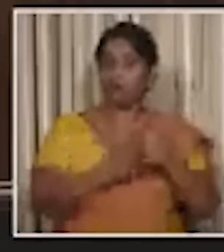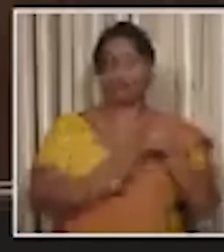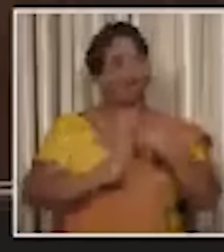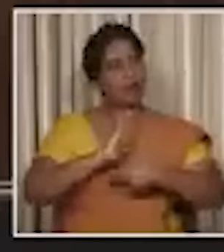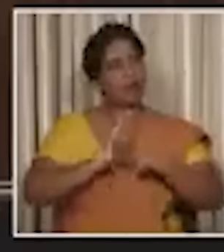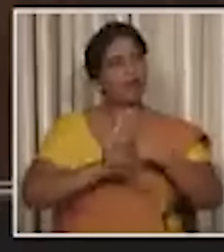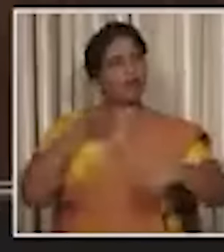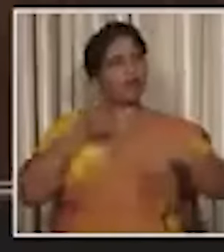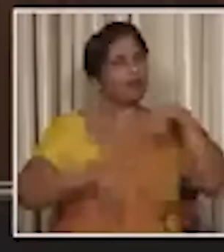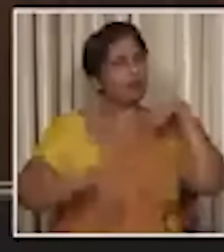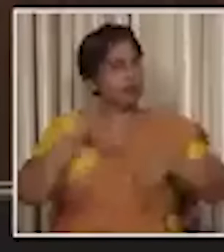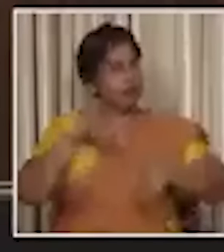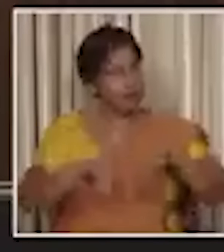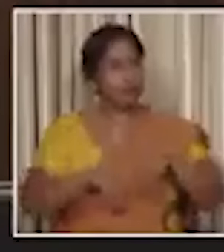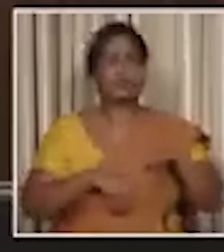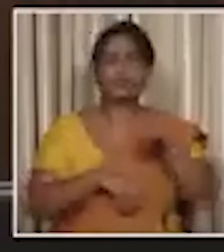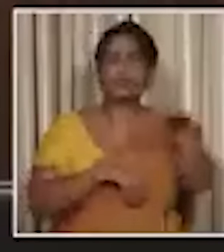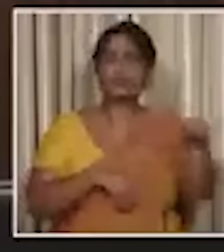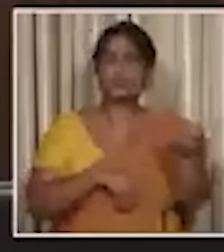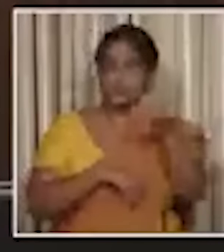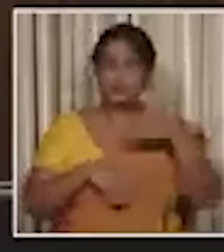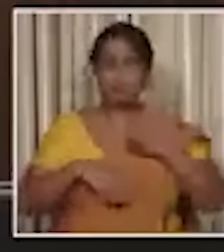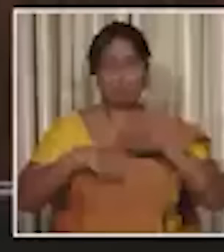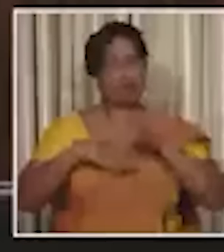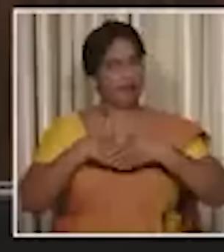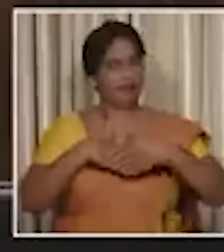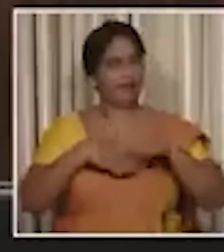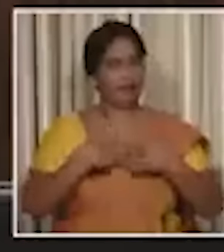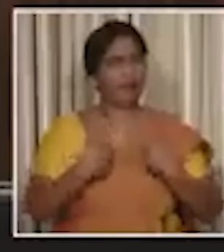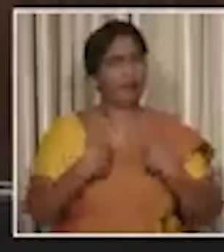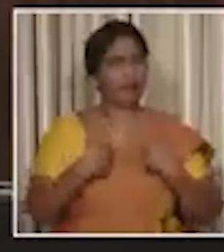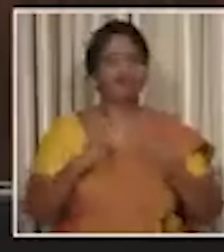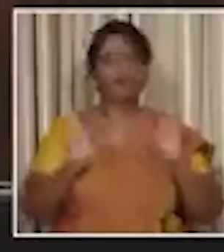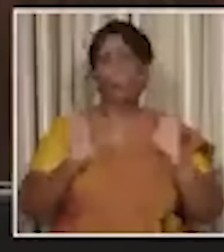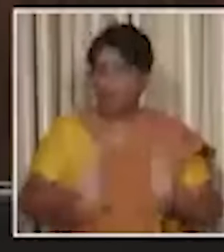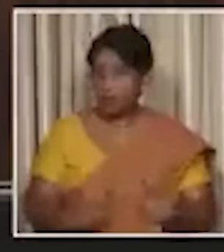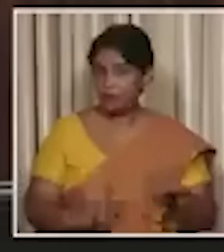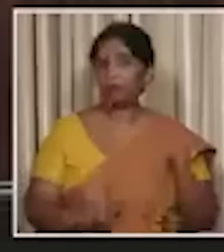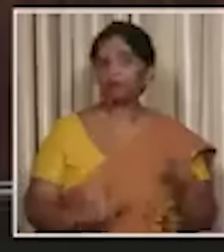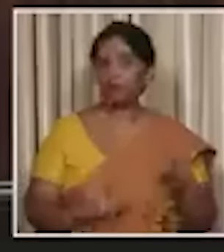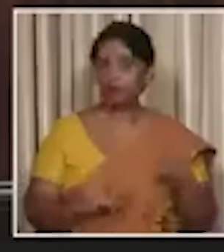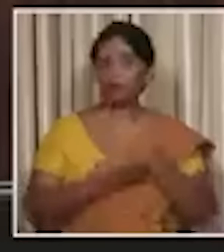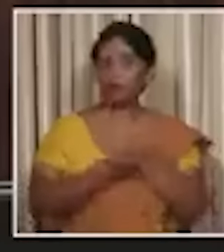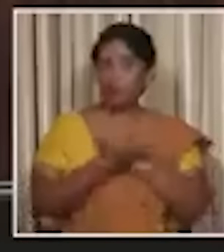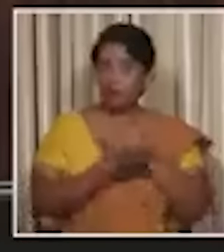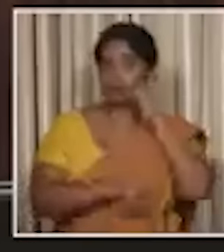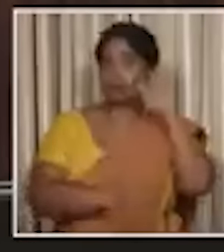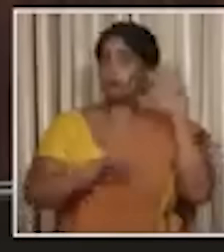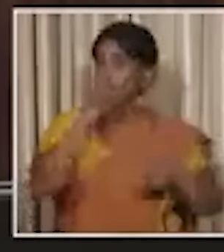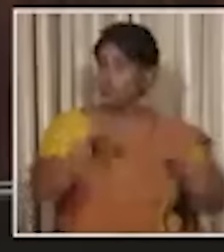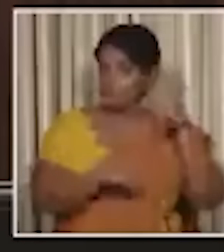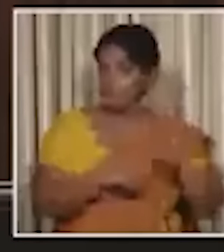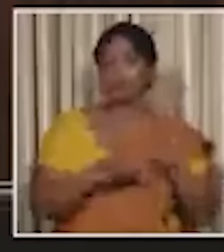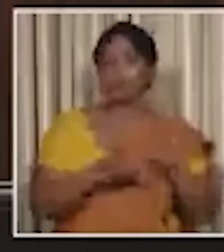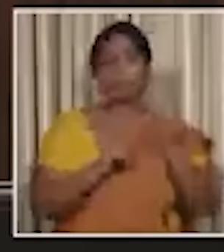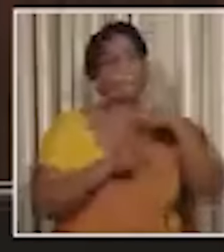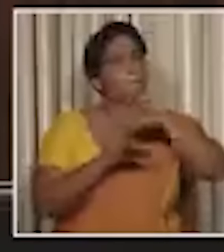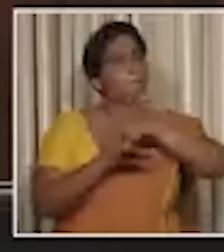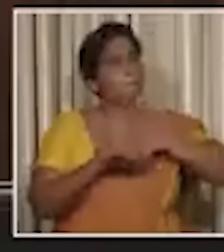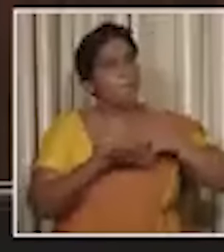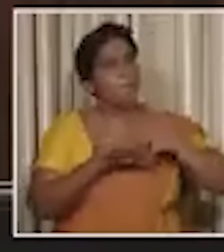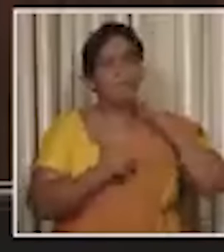கருத்து தெரிவிக்கின்ற விதம் தொடர்பாக மக்களின் பரிசீலனைக்கு உள்ளாகின்றது எங்கு நிலைப்பாட்டில் இருக்க வேண்டும். நாங்கள் யாராவது சிந்தித்தால்